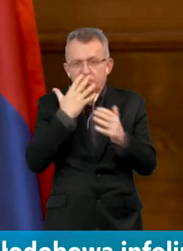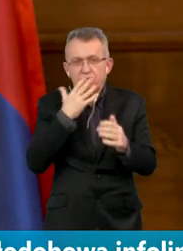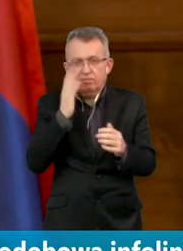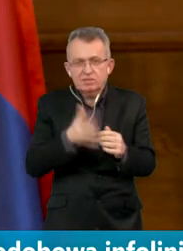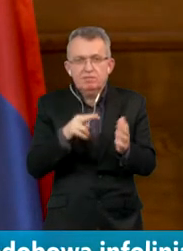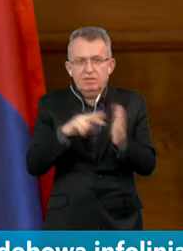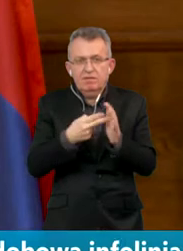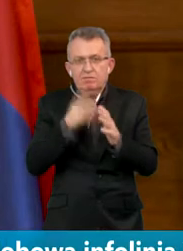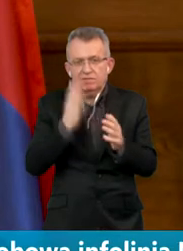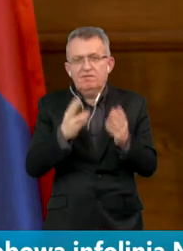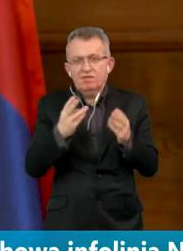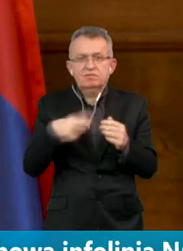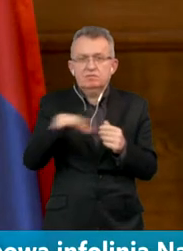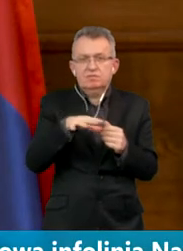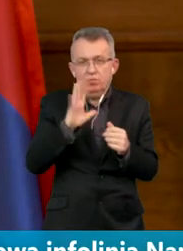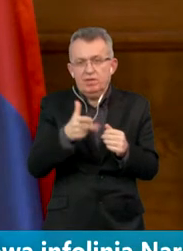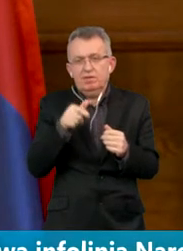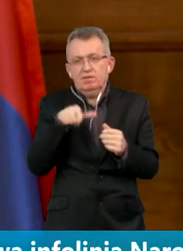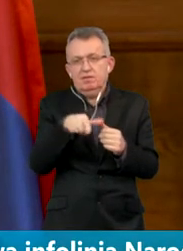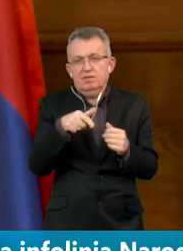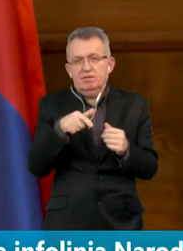i będzie takim ważnym, fajnym elementem